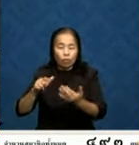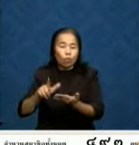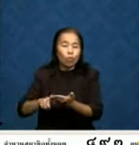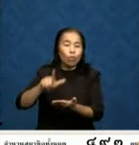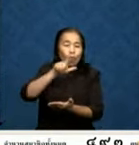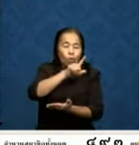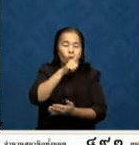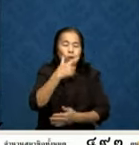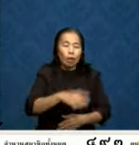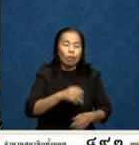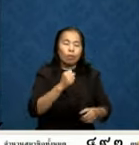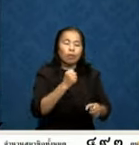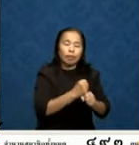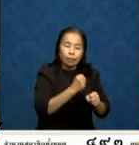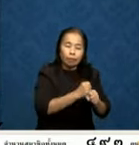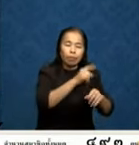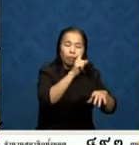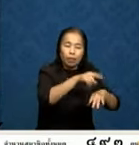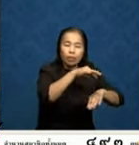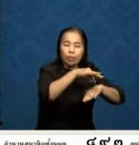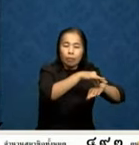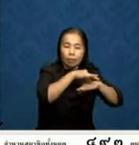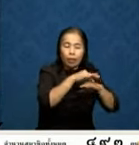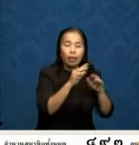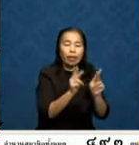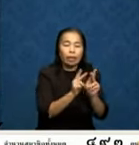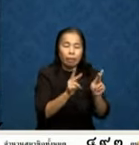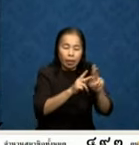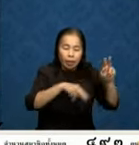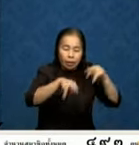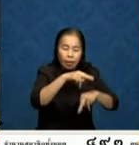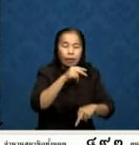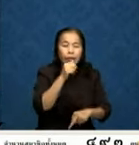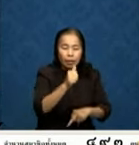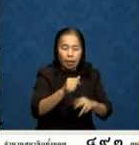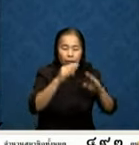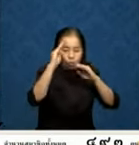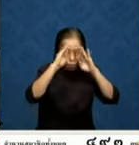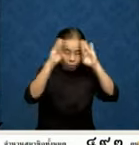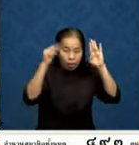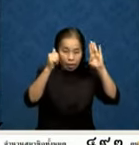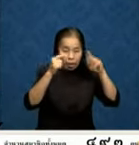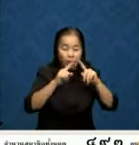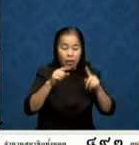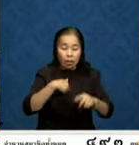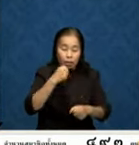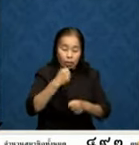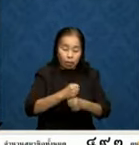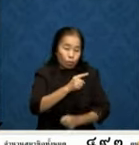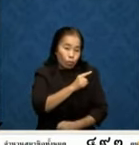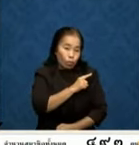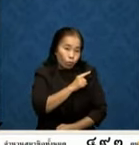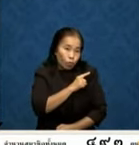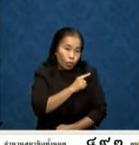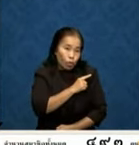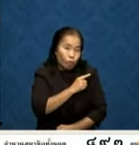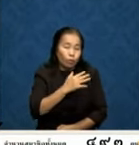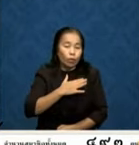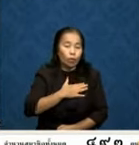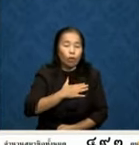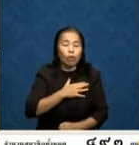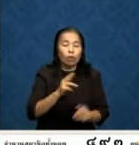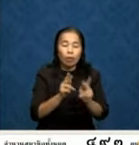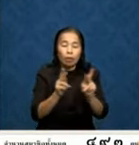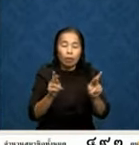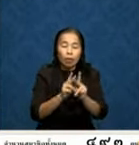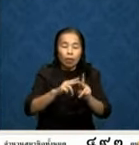ก็เป็นผู้ที่มีความรู้มีประสบการณ์ที่ยาวนานนะครับแต่เมื่อท่านมาทำหน้าที่ในตำแหน่ง ของกกพ.เนี่ยท่านก็